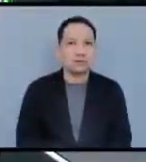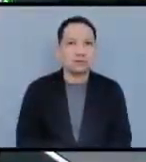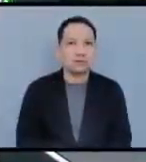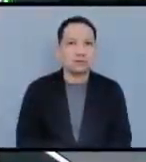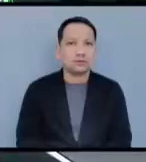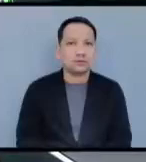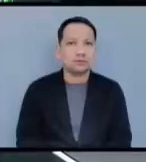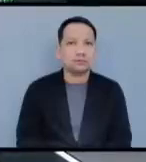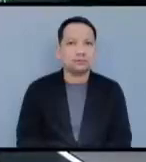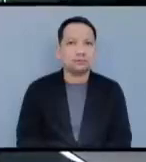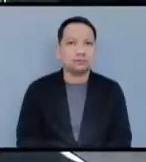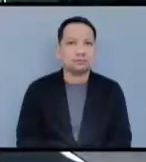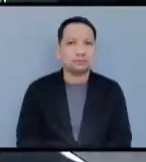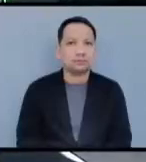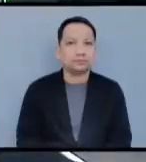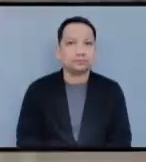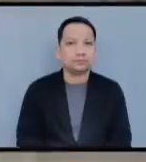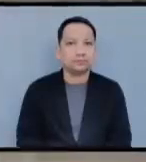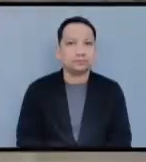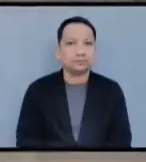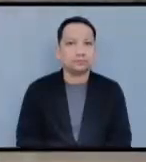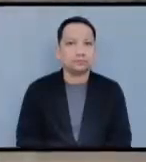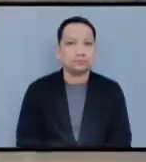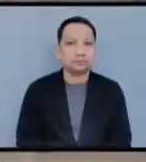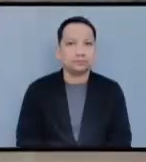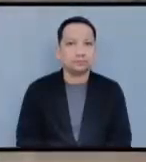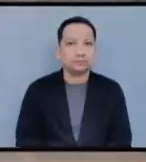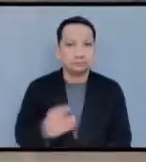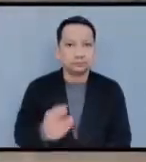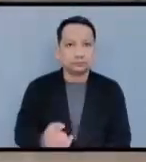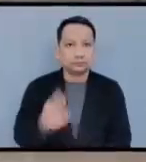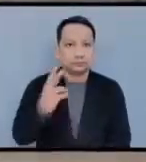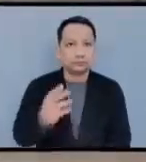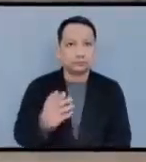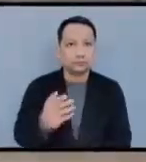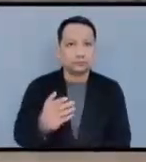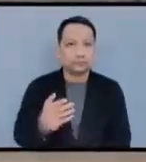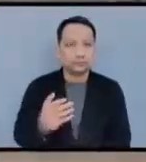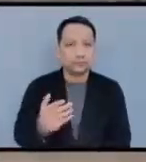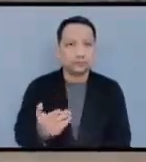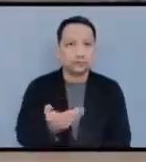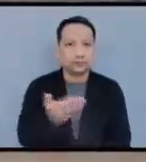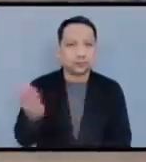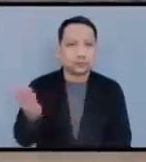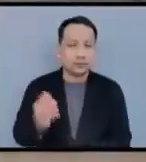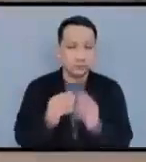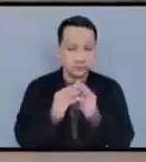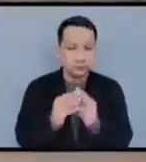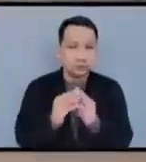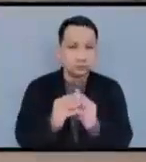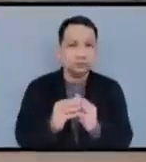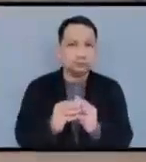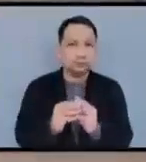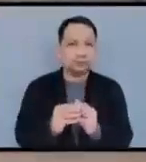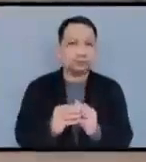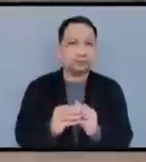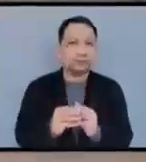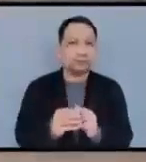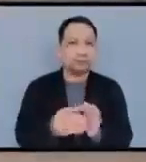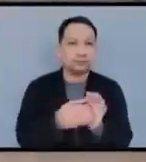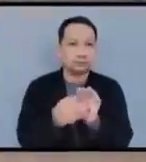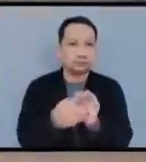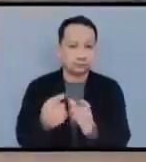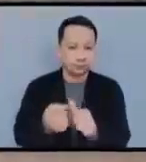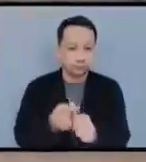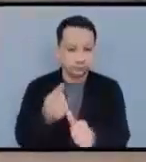Rise and shine, Pilipinas. Sa dayan, alhamdulillah para sa ating mga kapatid na Muslim. Dahil ngayong araw, ang unang